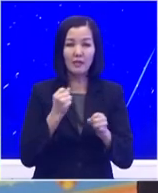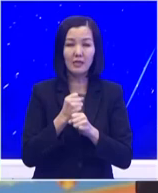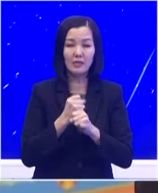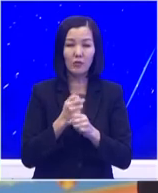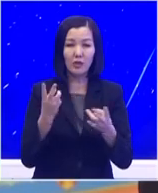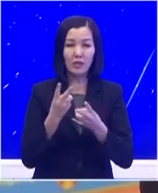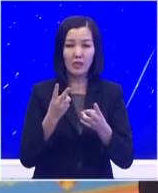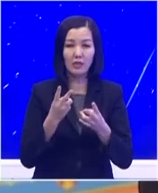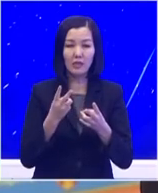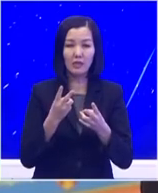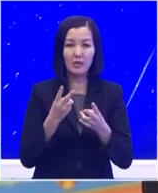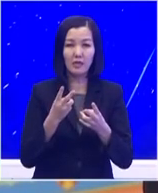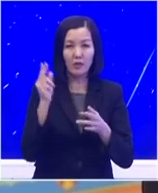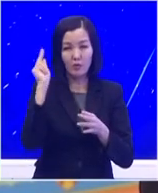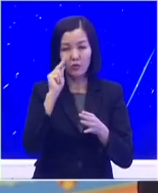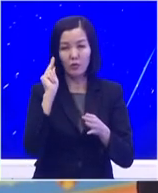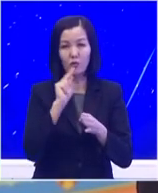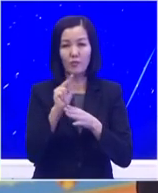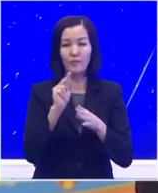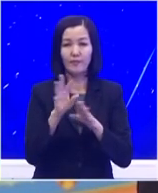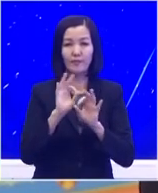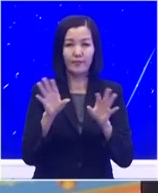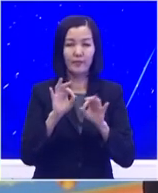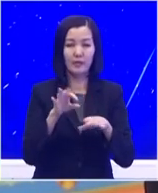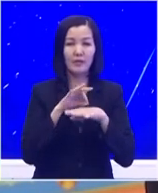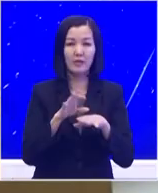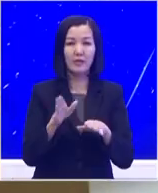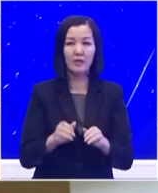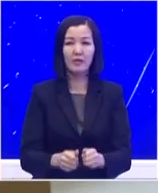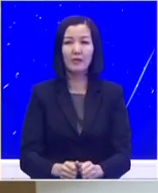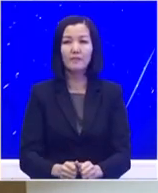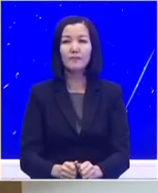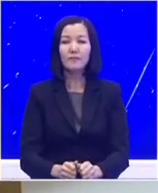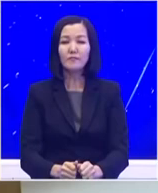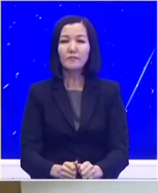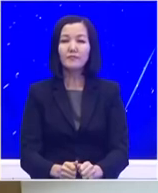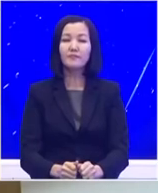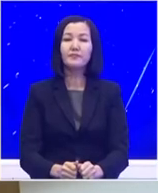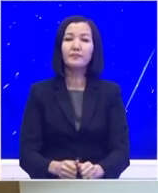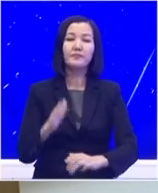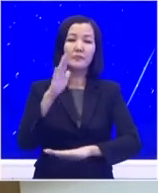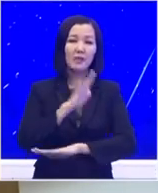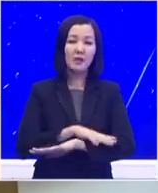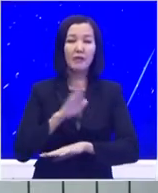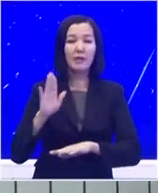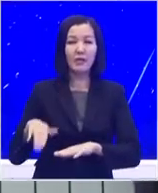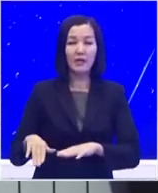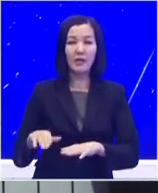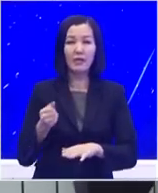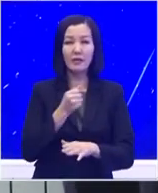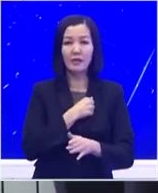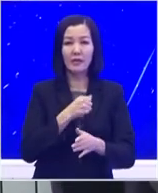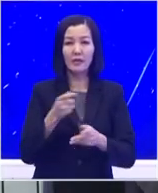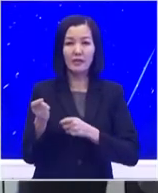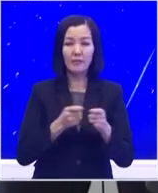әрекеттерін қауіпсіздік ережелерін сақтауларын сондай сабақтар жүргізіп тұрамыз. Тәлімдік тағылымдық ашық сабақтан кейін оқушыларға